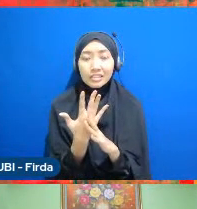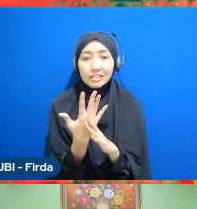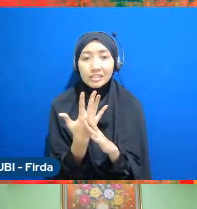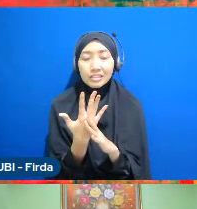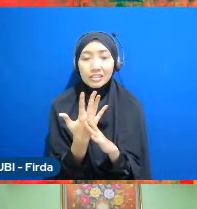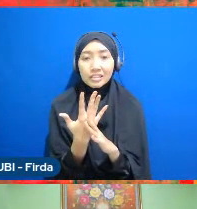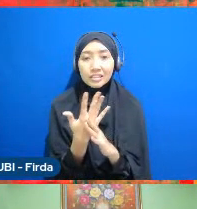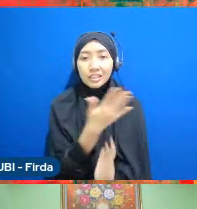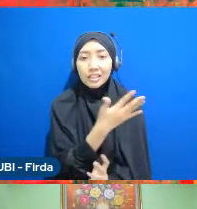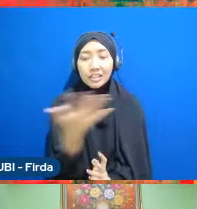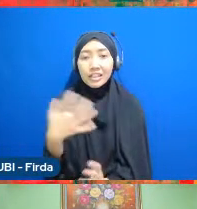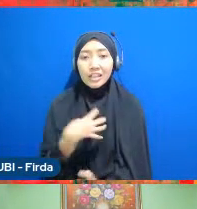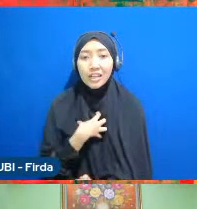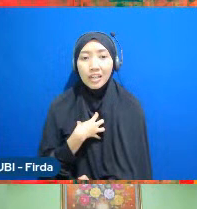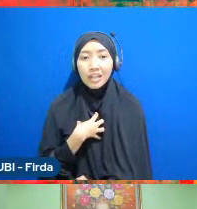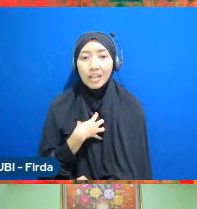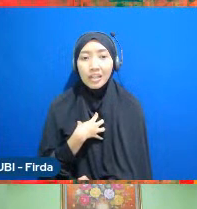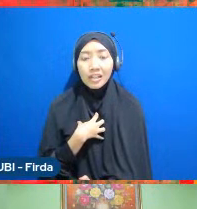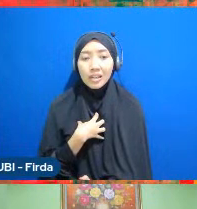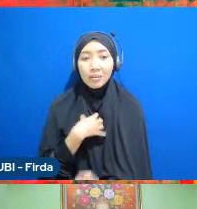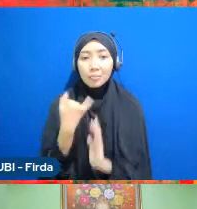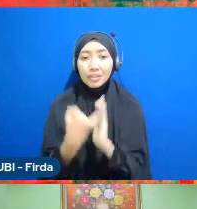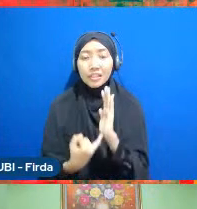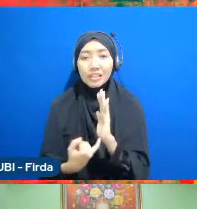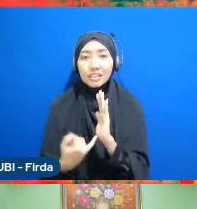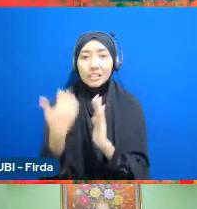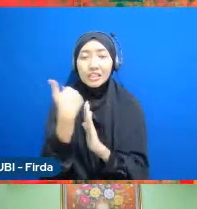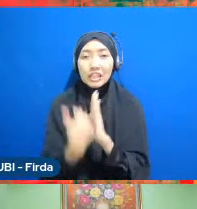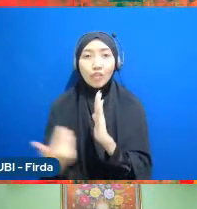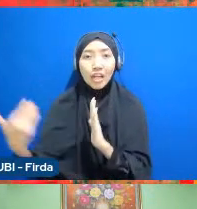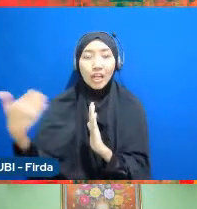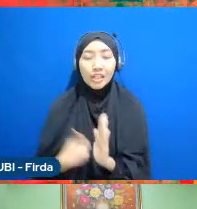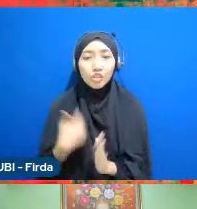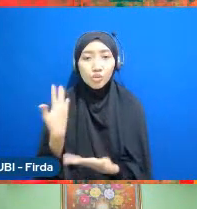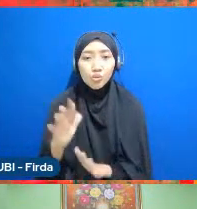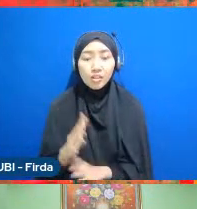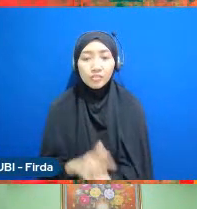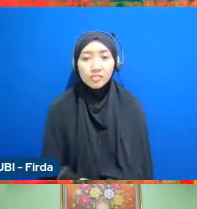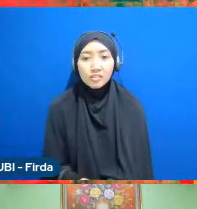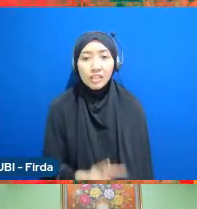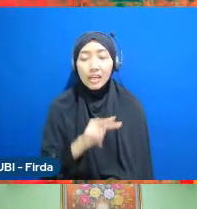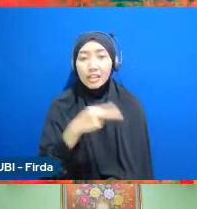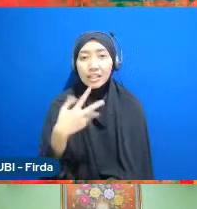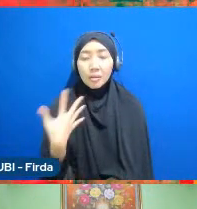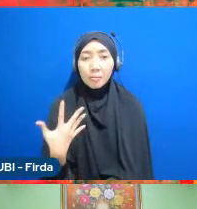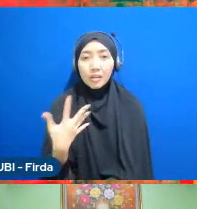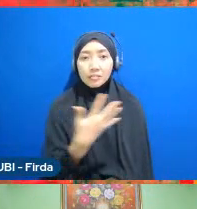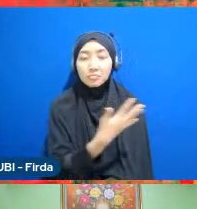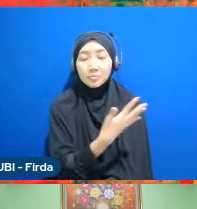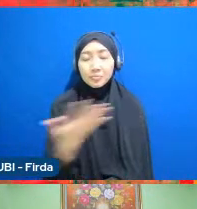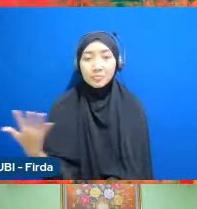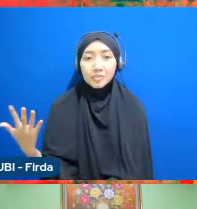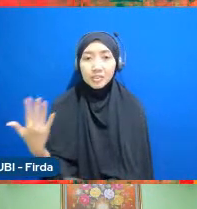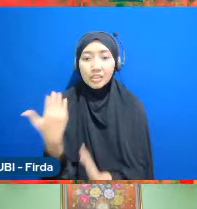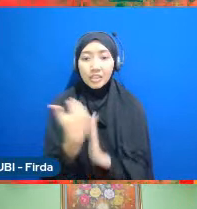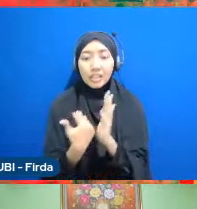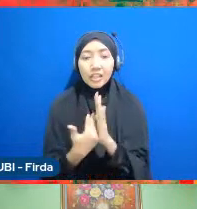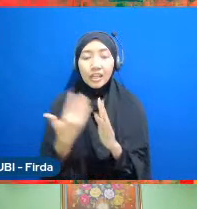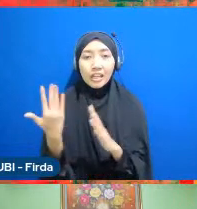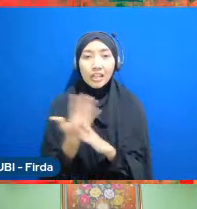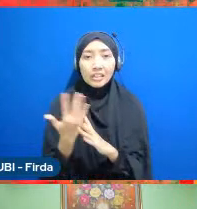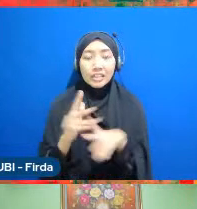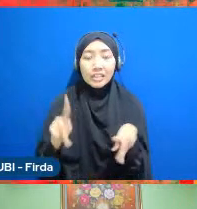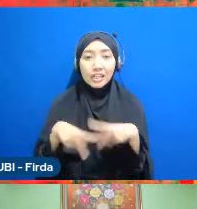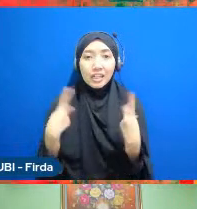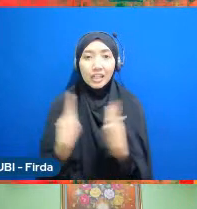Anda dianggap sudah mengisi presensi. Nah, artinya ketika sahabat sudah akses kelas di